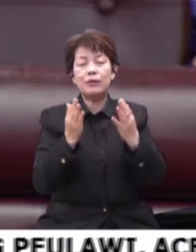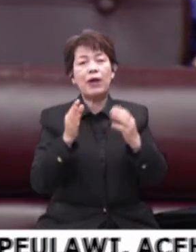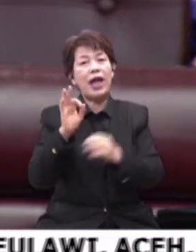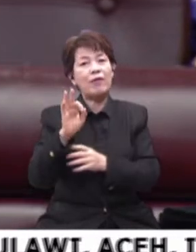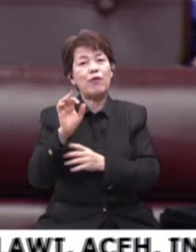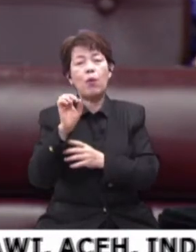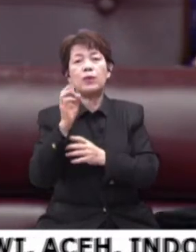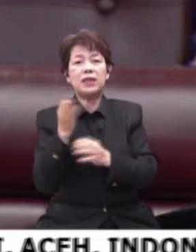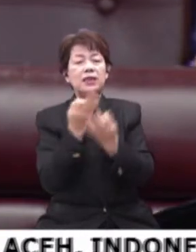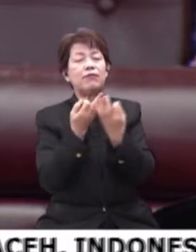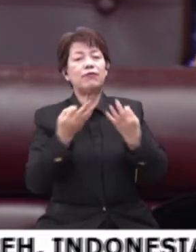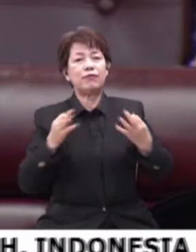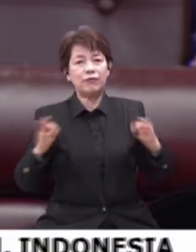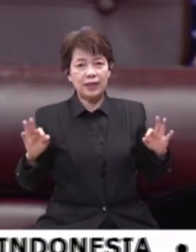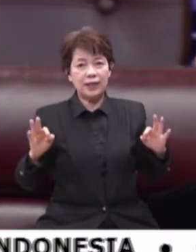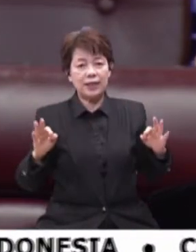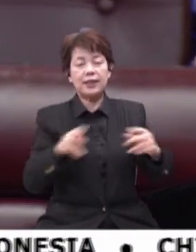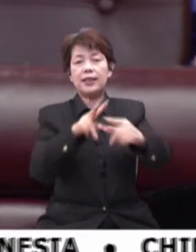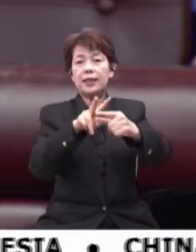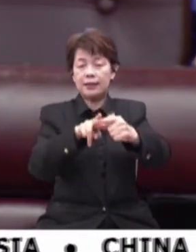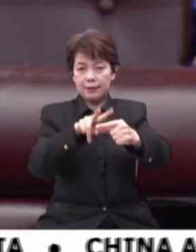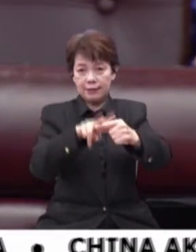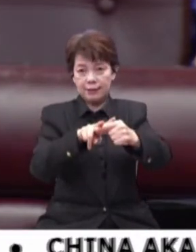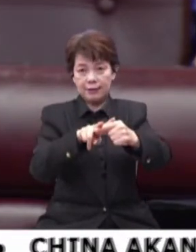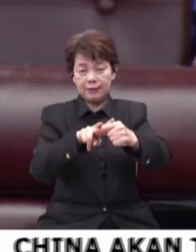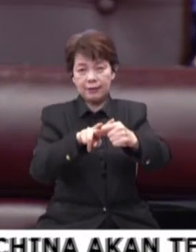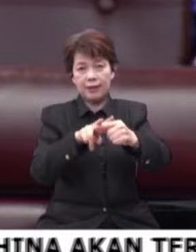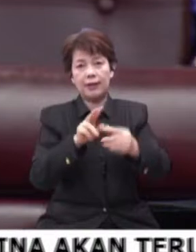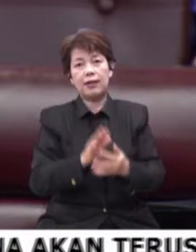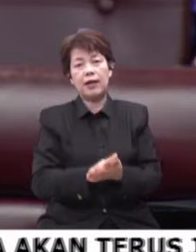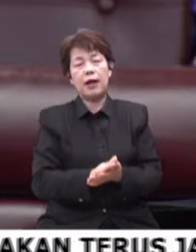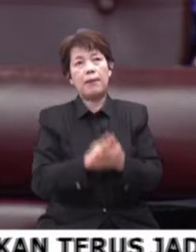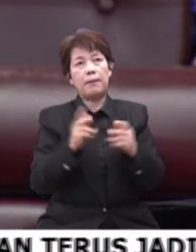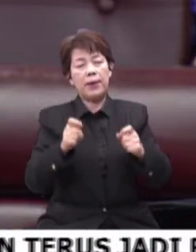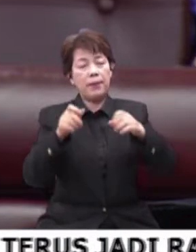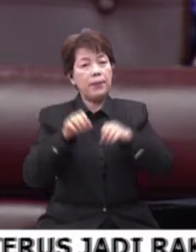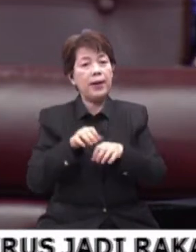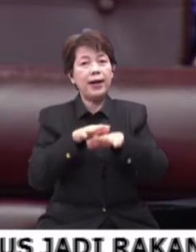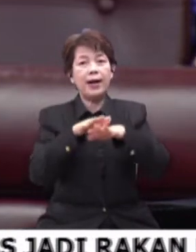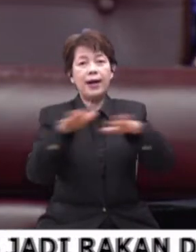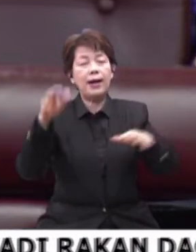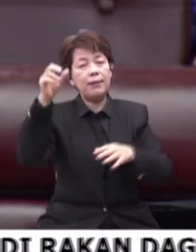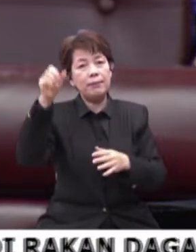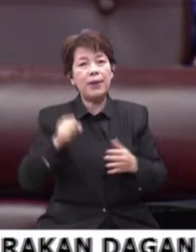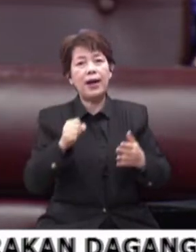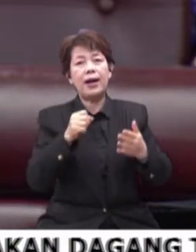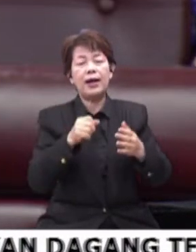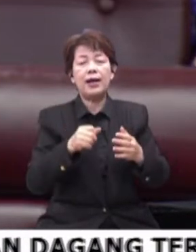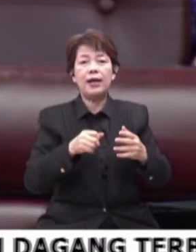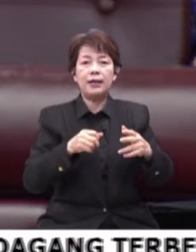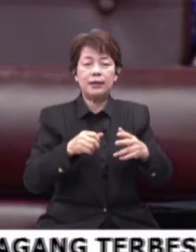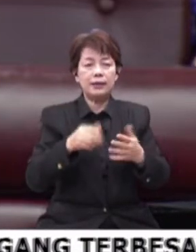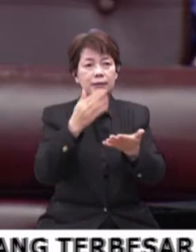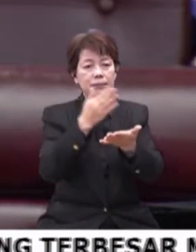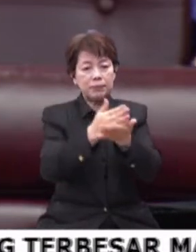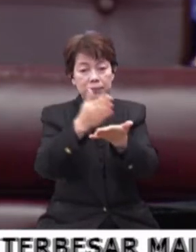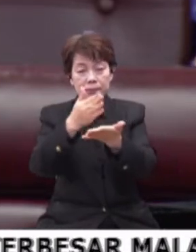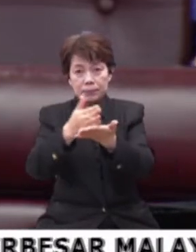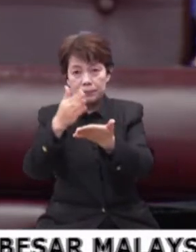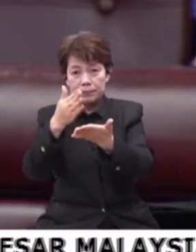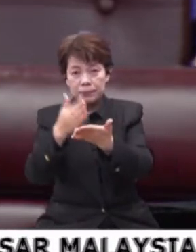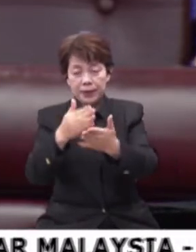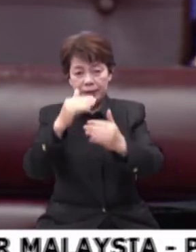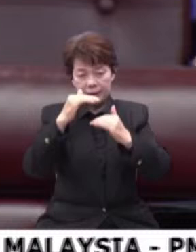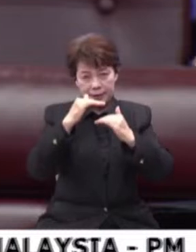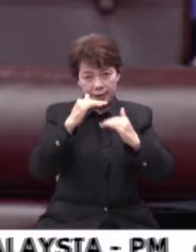di luar Lembah Kelang pula kerajaan telah memperluaskan ini Siti pas perjalanan tanpa hak untuk perhematan